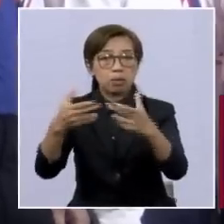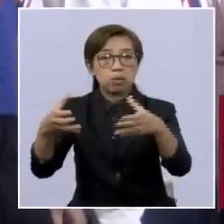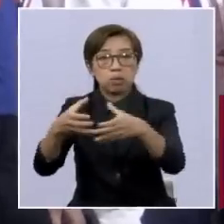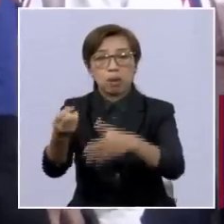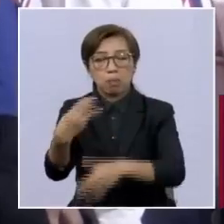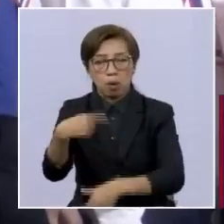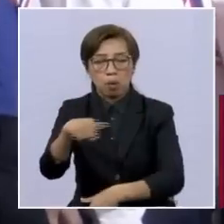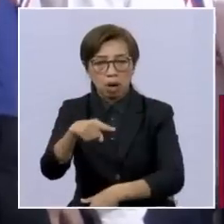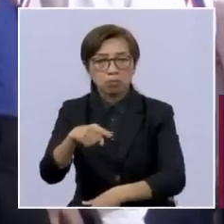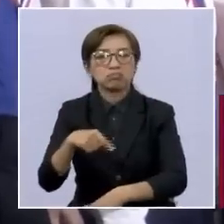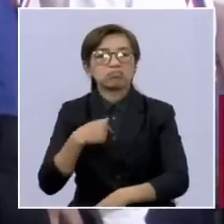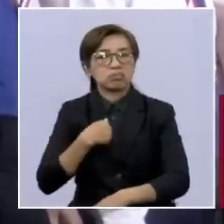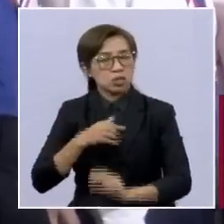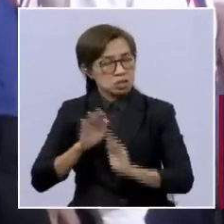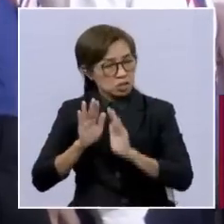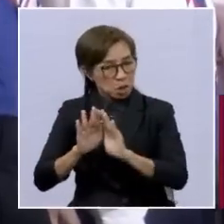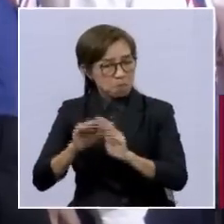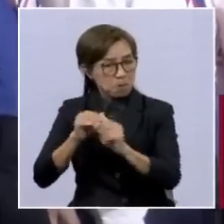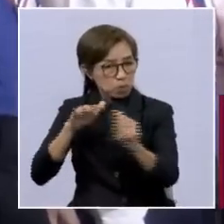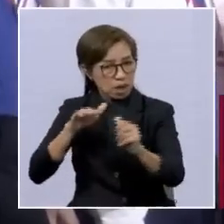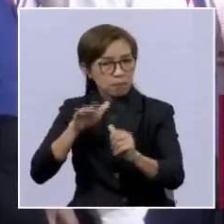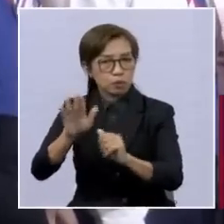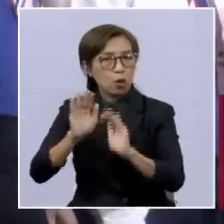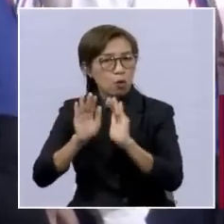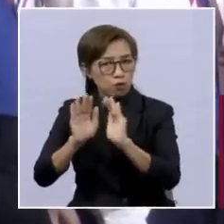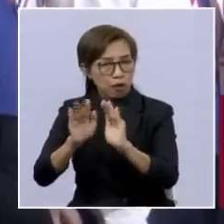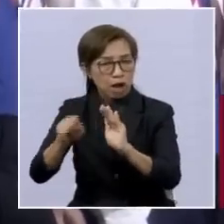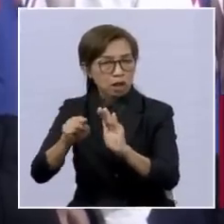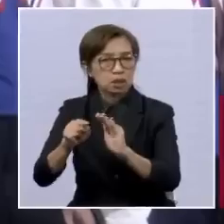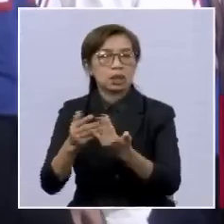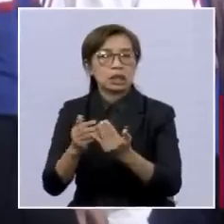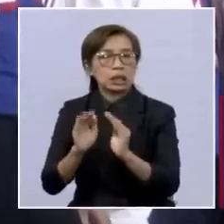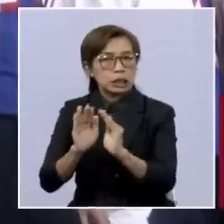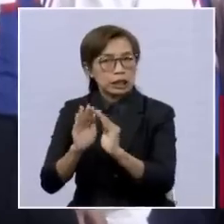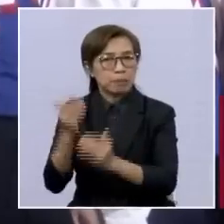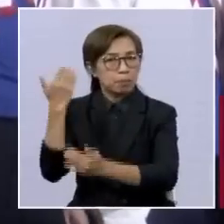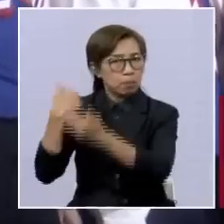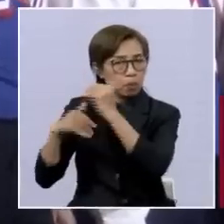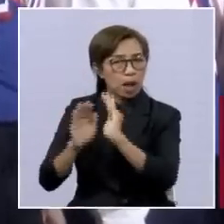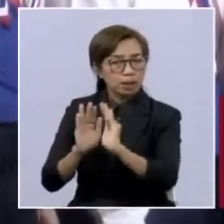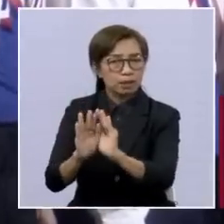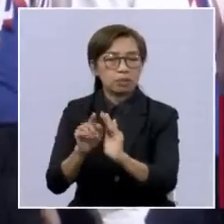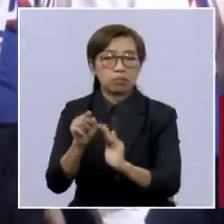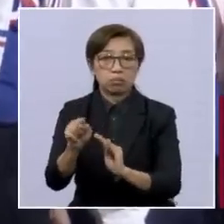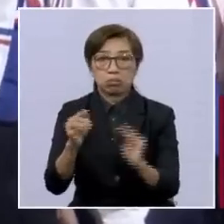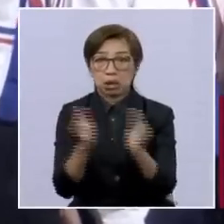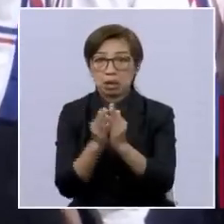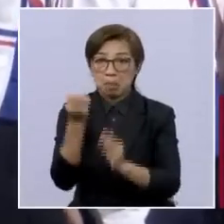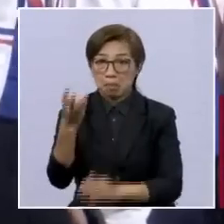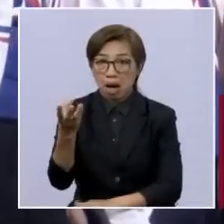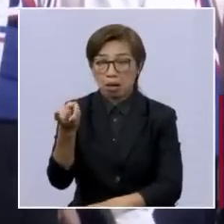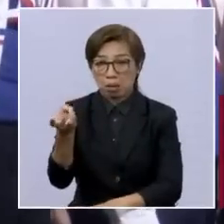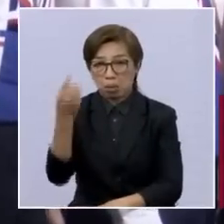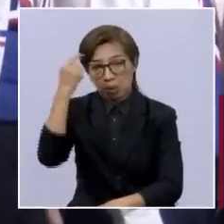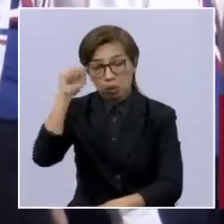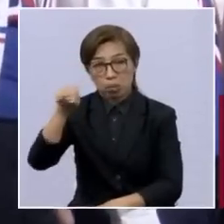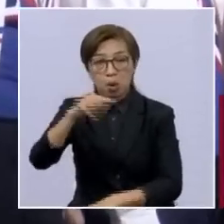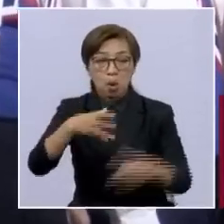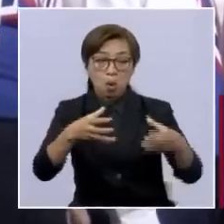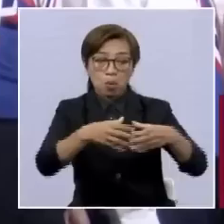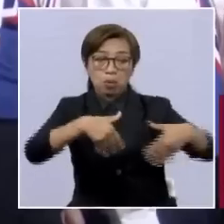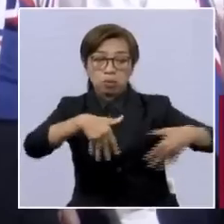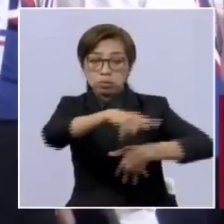ฝั่งขวาฝั่งอนุรักษ์นิยมเนี่ยนะครับถามว่าคะแนนเนี่ยจะมากอย่างที่คาดการหรือไม่เพราะว่าวันนี้ก็ไม่รู้ว่ากลุ่มอนุรักษ์นิย